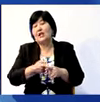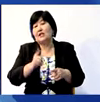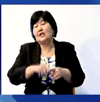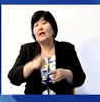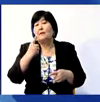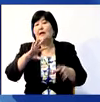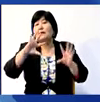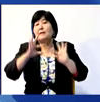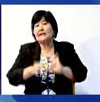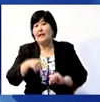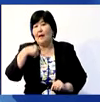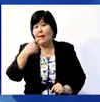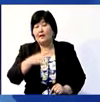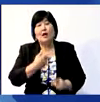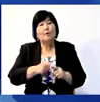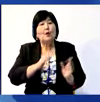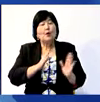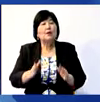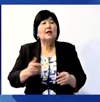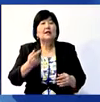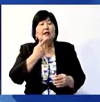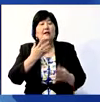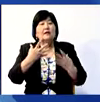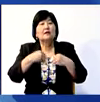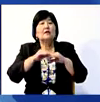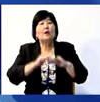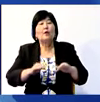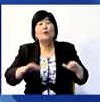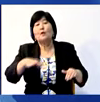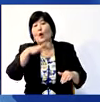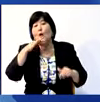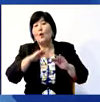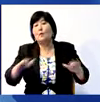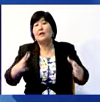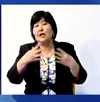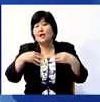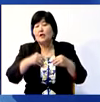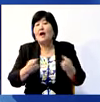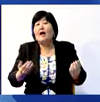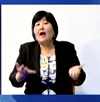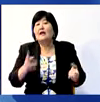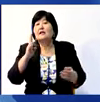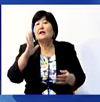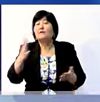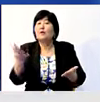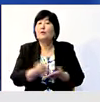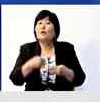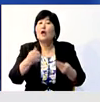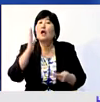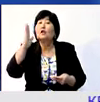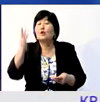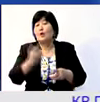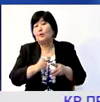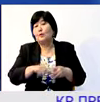бір пысықтап айтқанда. Бұл ретте аз қамтылған отбасылар мен көппалалы жанұяларға қанша пәтер бұйырғалы тұр. Ол